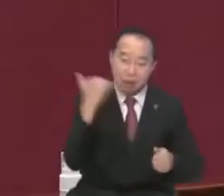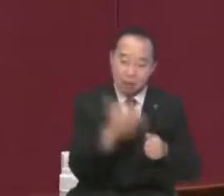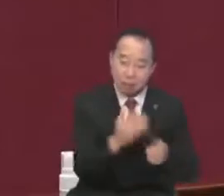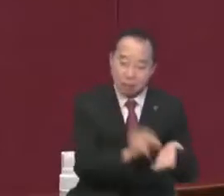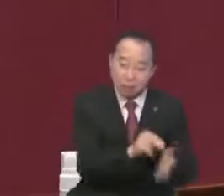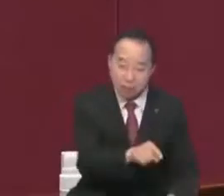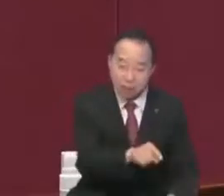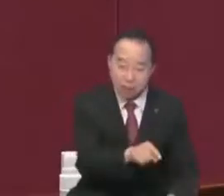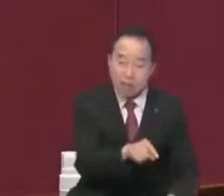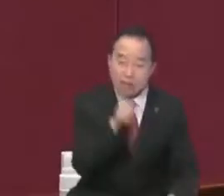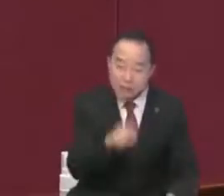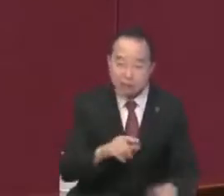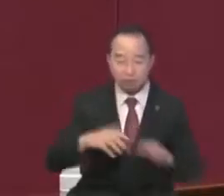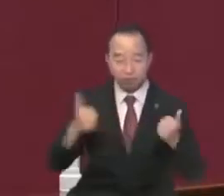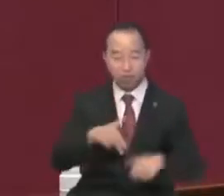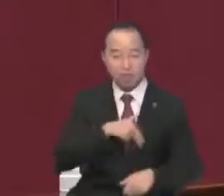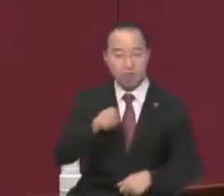나 몰라라 할 수 있는 겁니까?